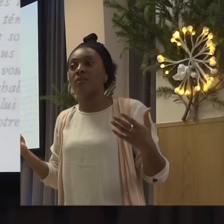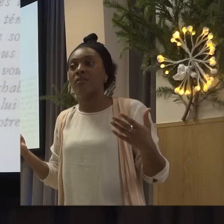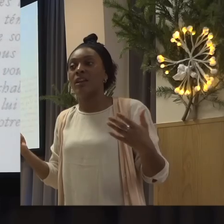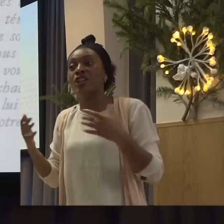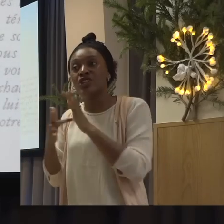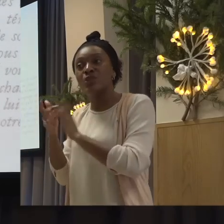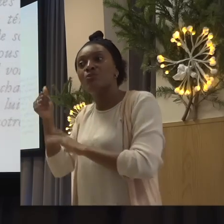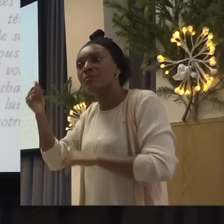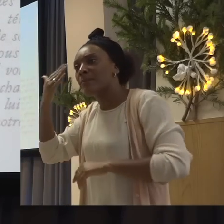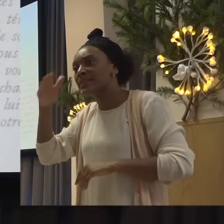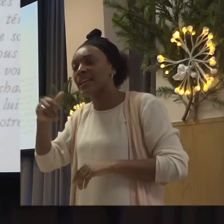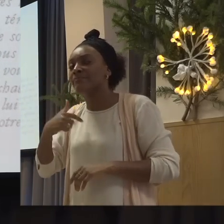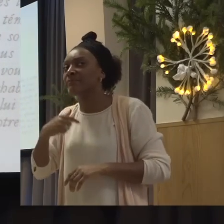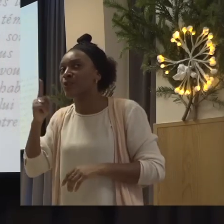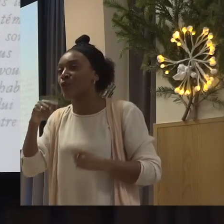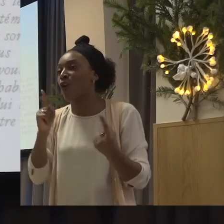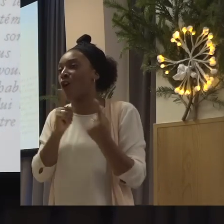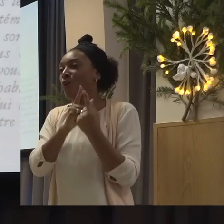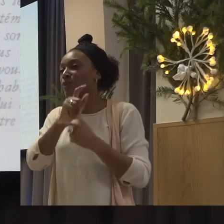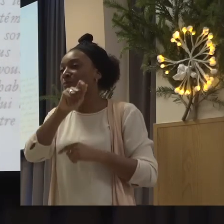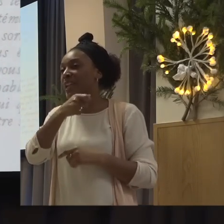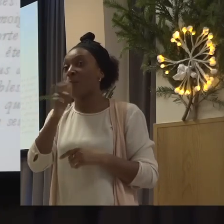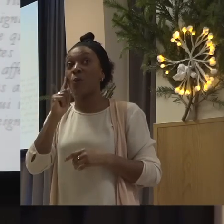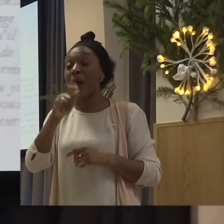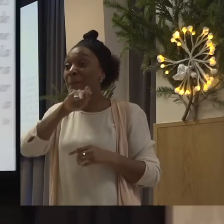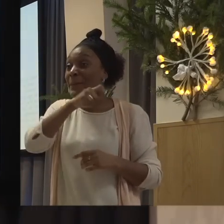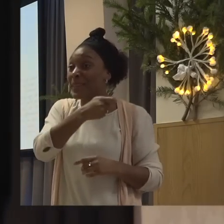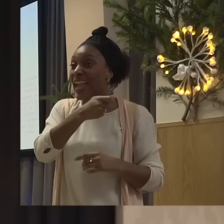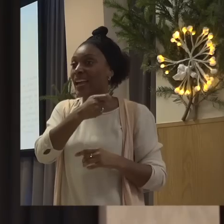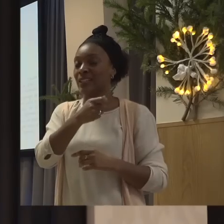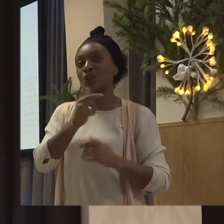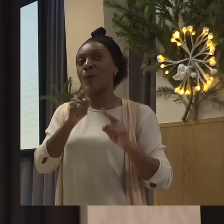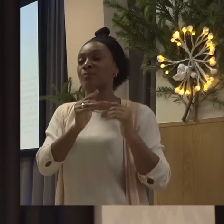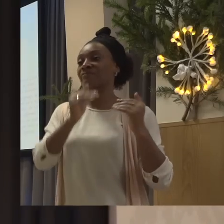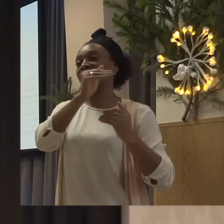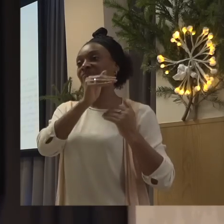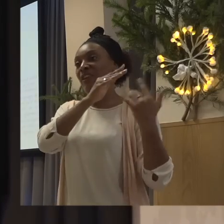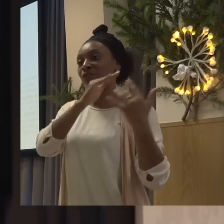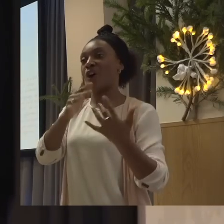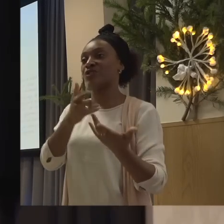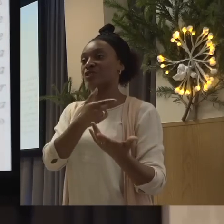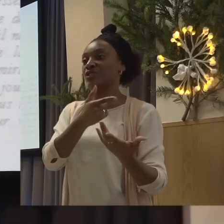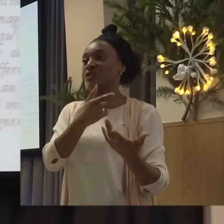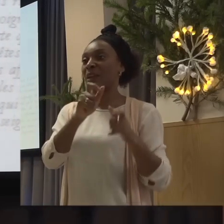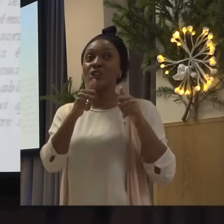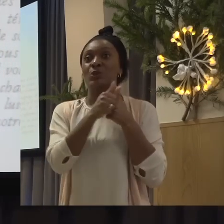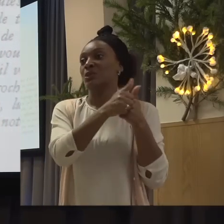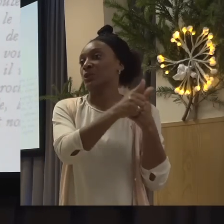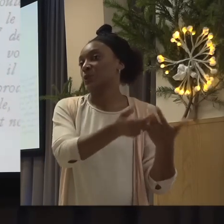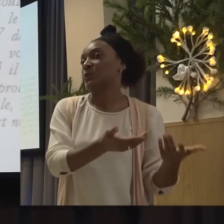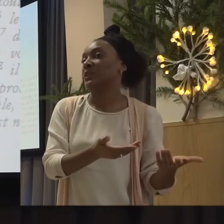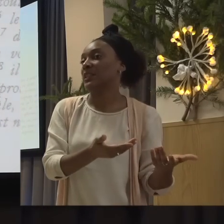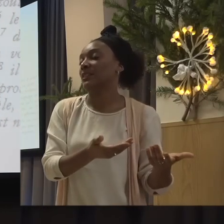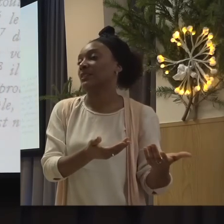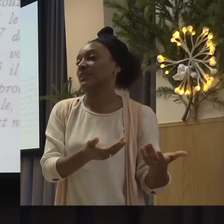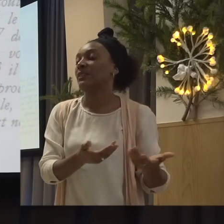sur les autres. Frères et sœurs, c'est ça. On a tous des forces et des faiblesses. Vous savez, le problème qui